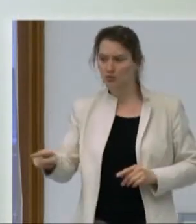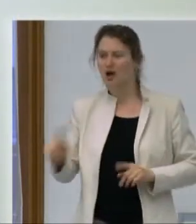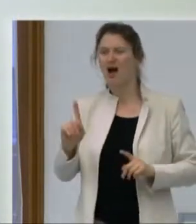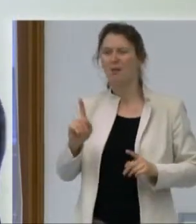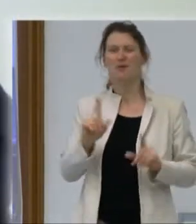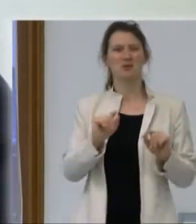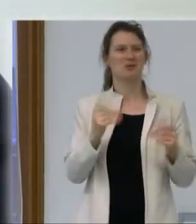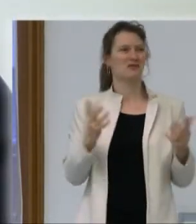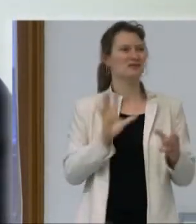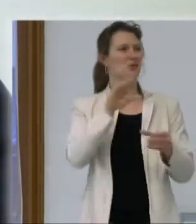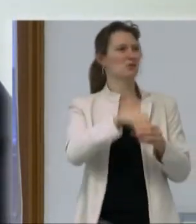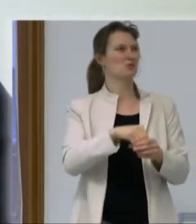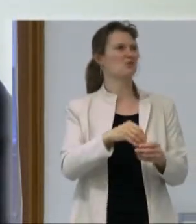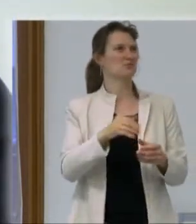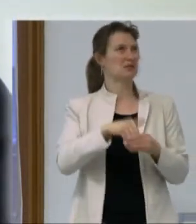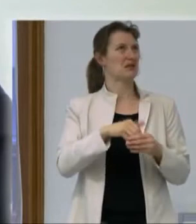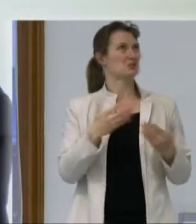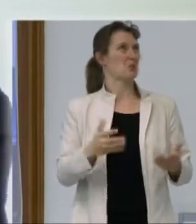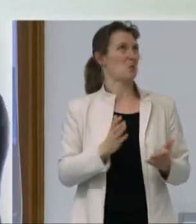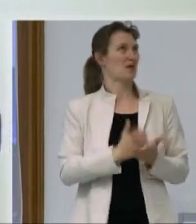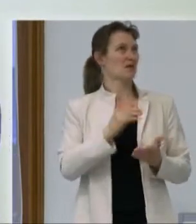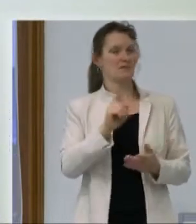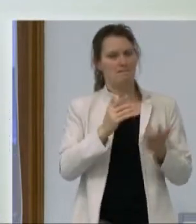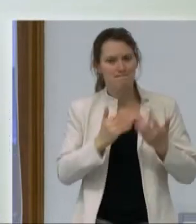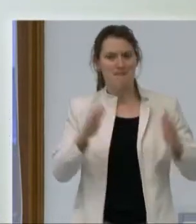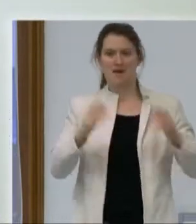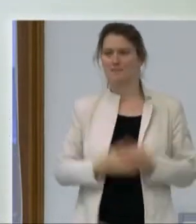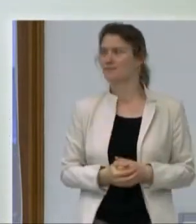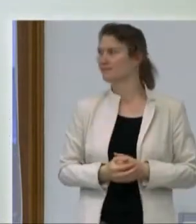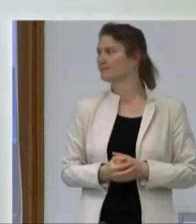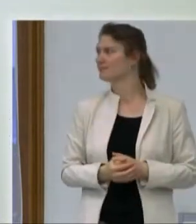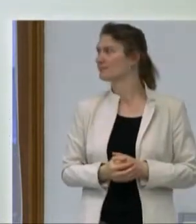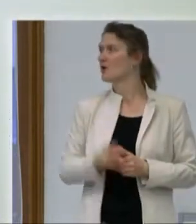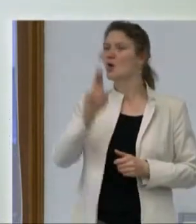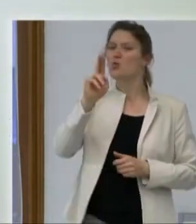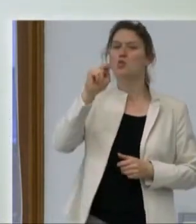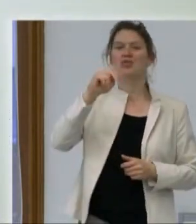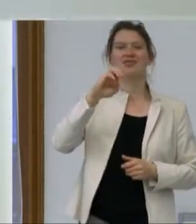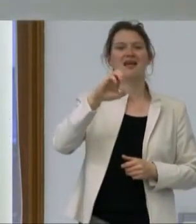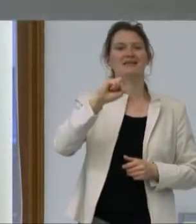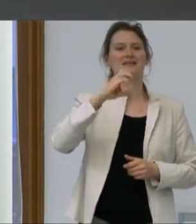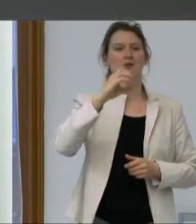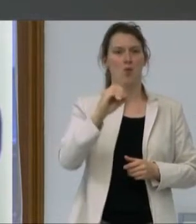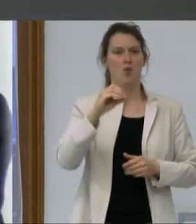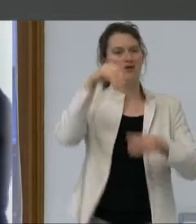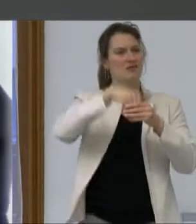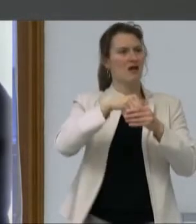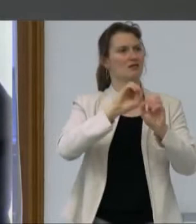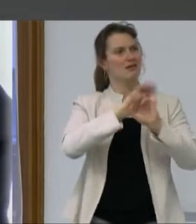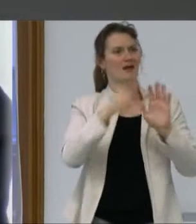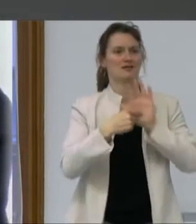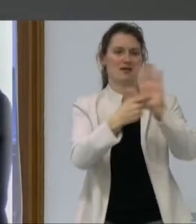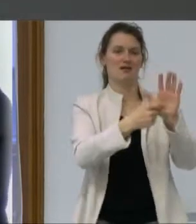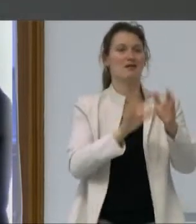meint Inklusion ja viel mehr. Die UNESCO sagt eben ganz klar, dass es bei der